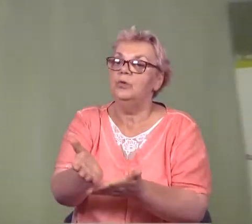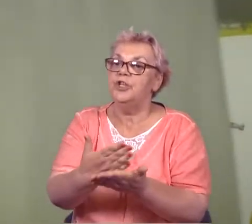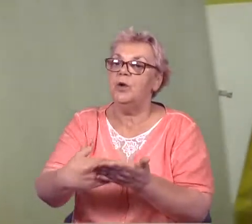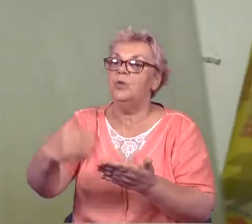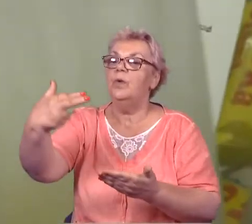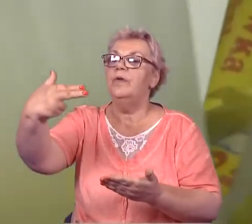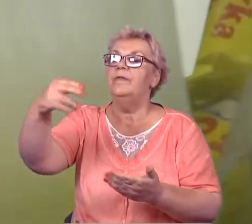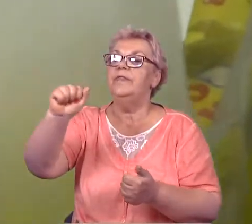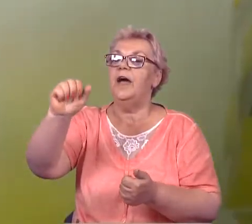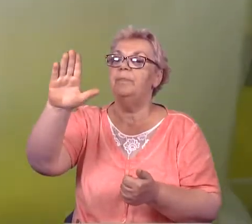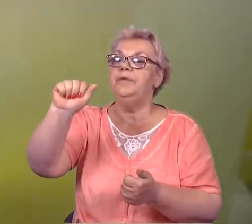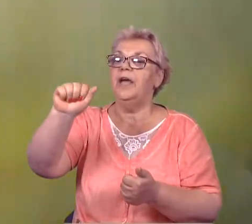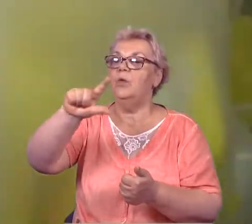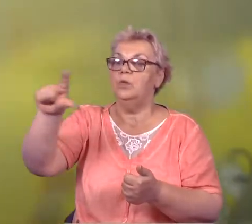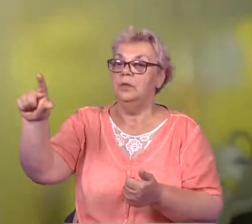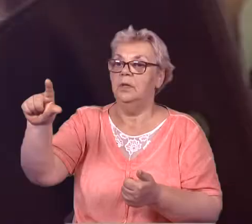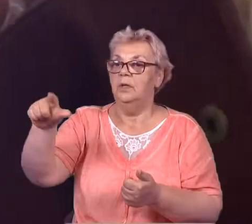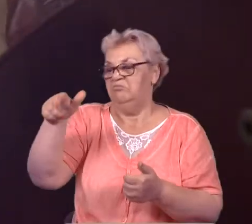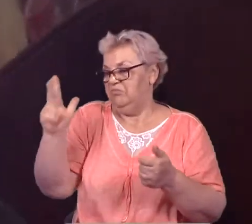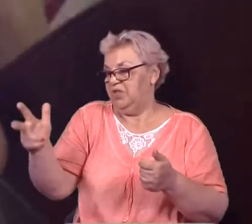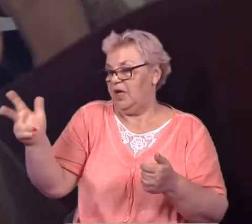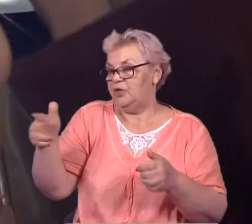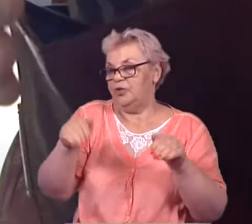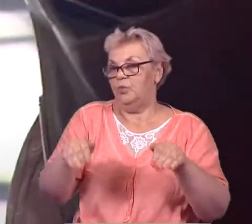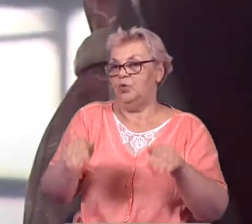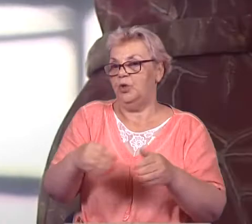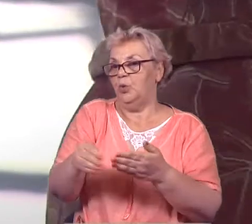w nabiale kupić słodycze.